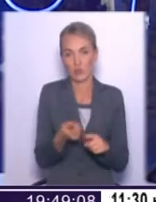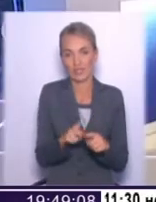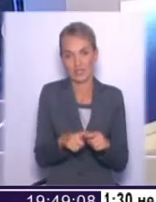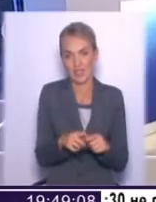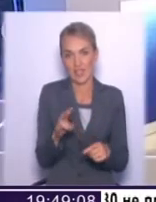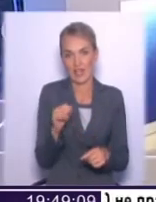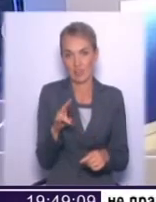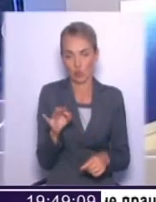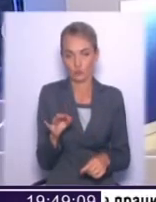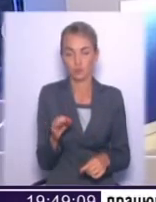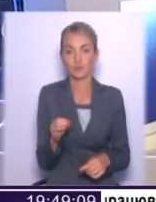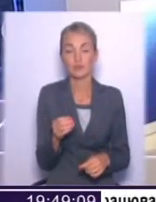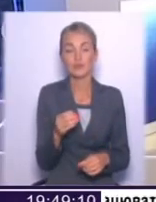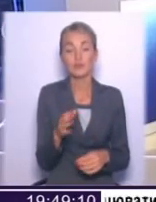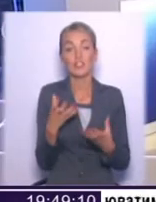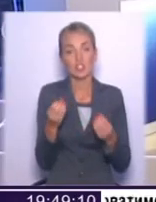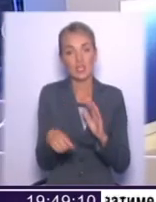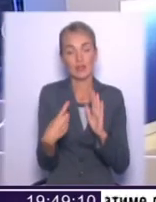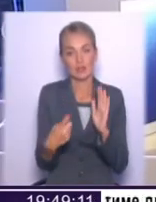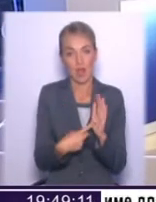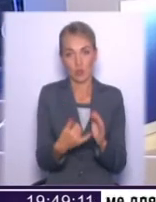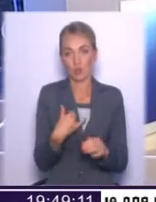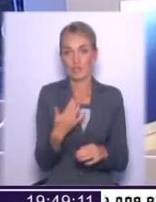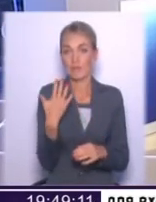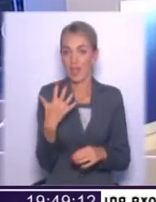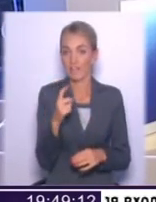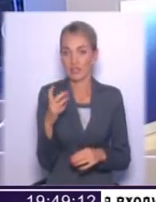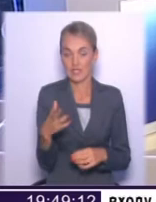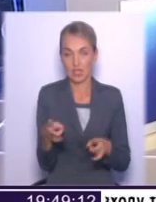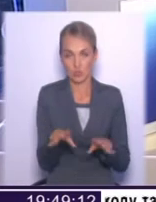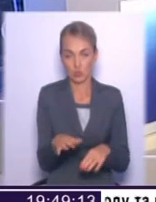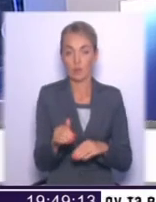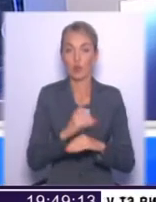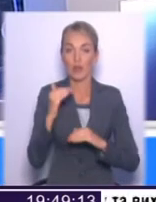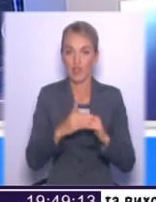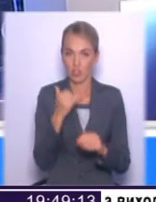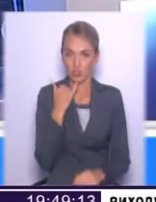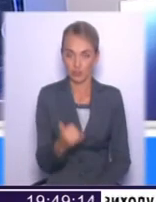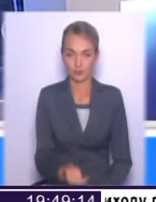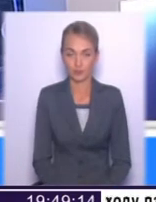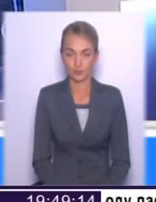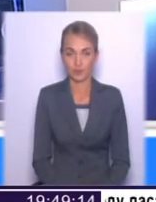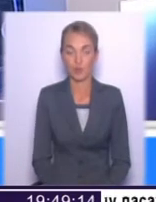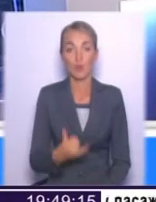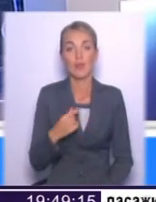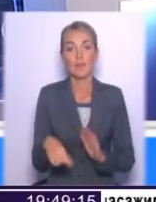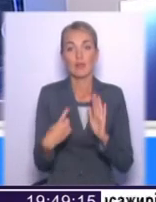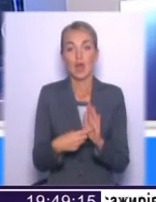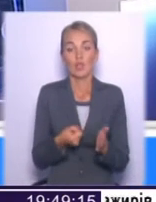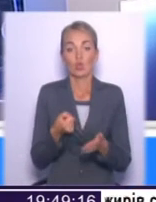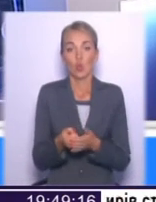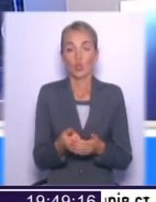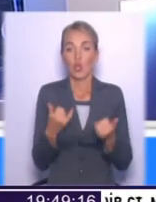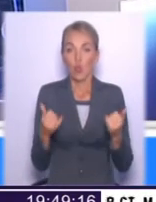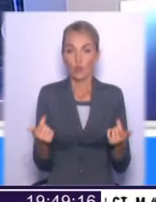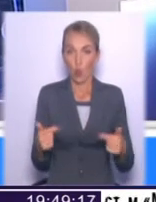наївно. Ще запитання останнє на сьогодні, бо 5 хвилин у нас з вами залишилося. Добрий вечір. Добрий вечір. У мене питання до шановного